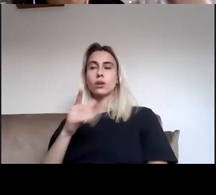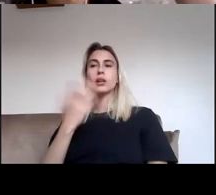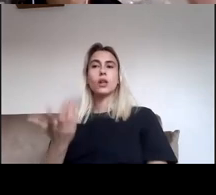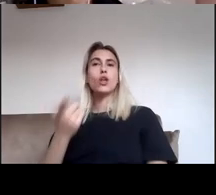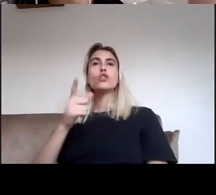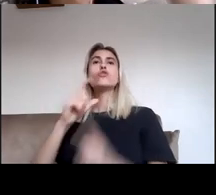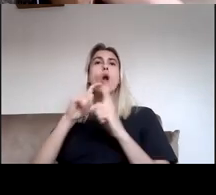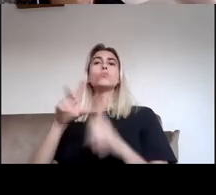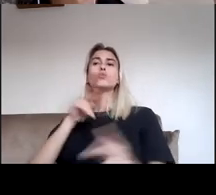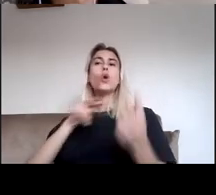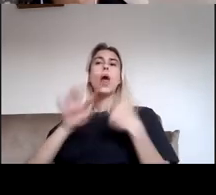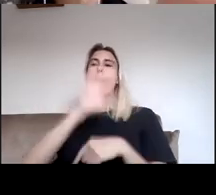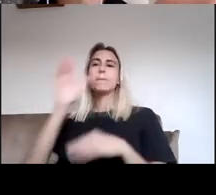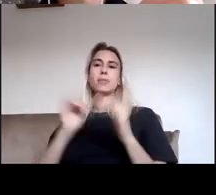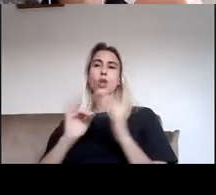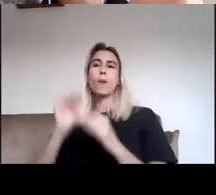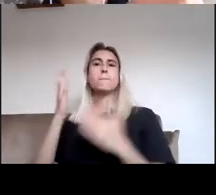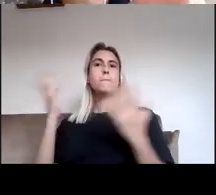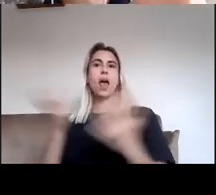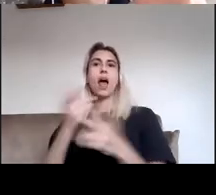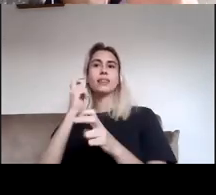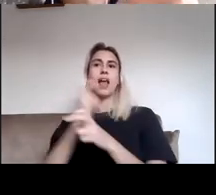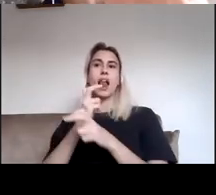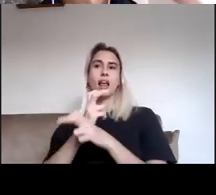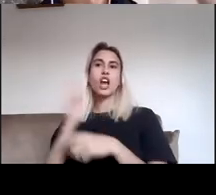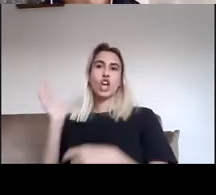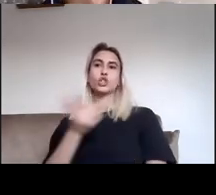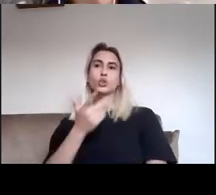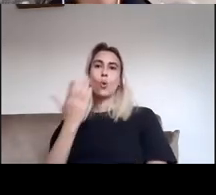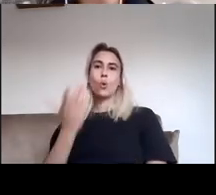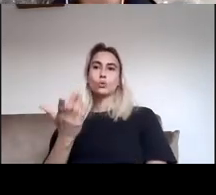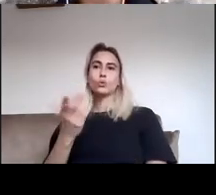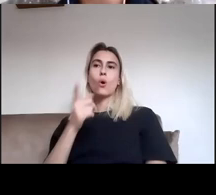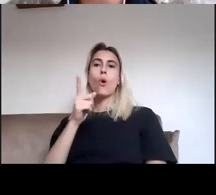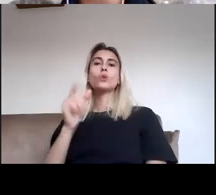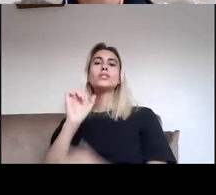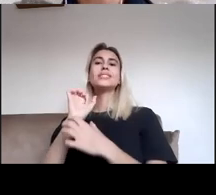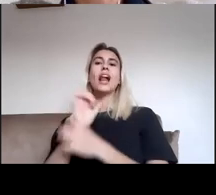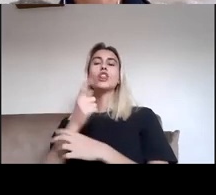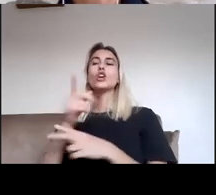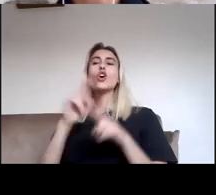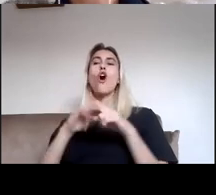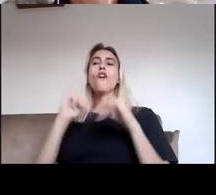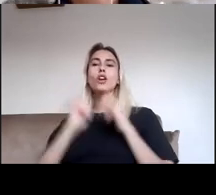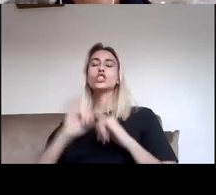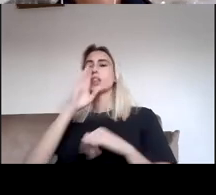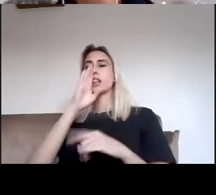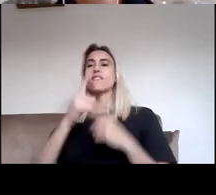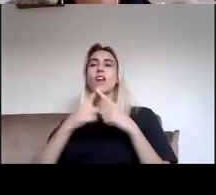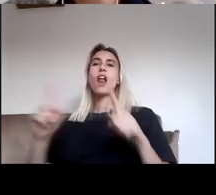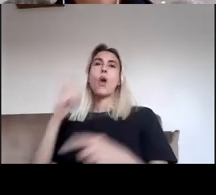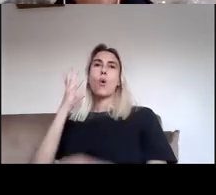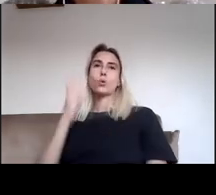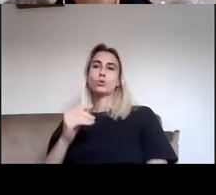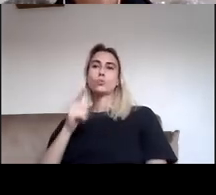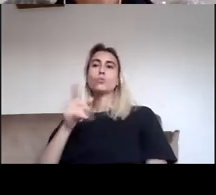yolculuğunu hepimiz yaşıyoruz, hatta bayağı tehlikeler de geçiriyoruz hepimiz, onun sağladığı konfor arasında ciddi farklar oluşuyor. Ve bu